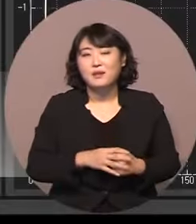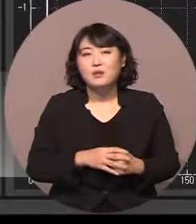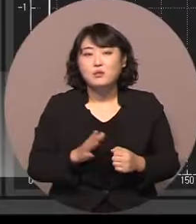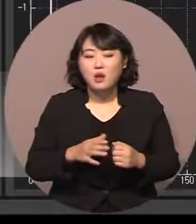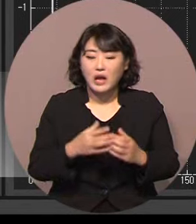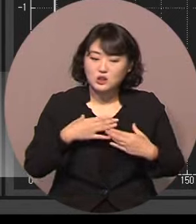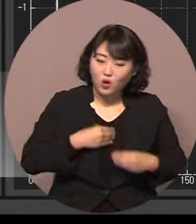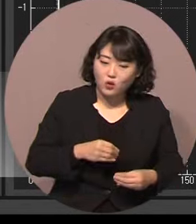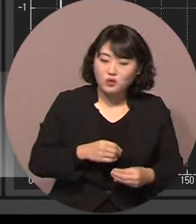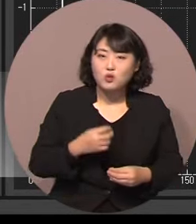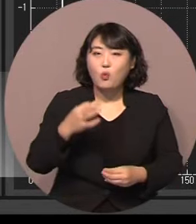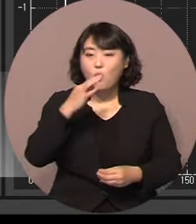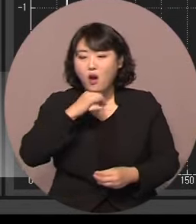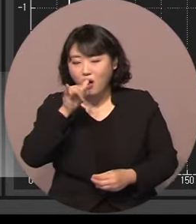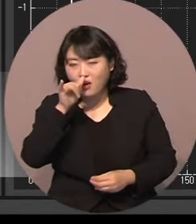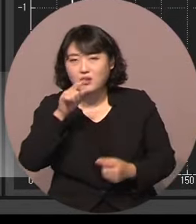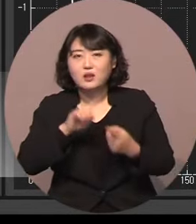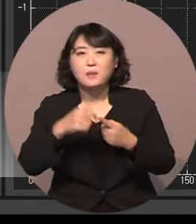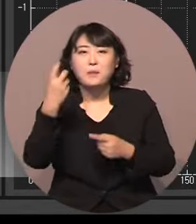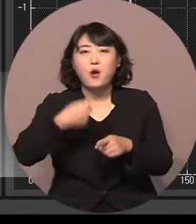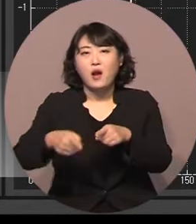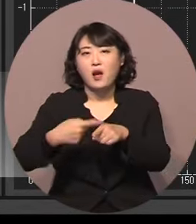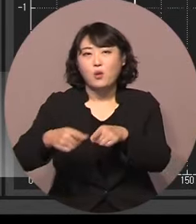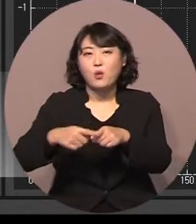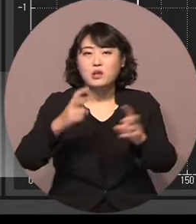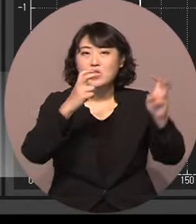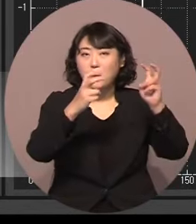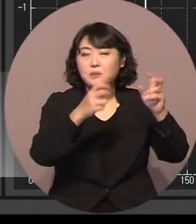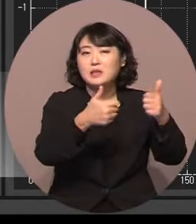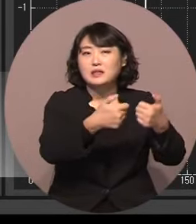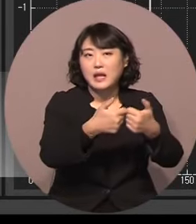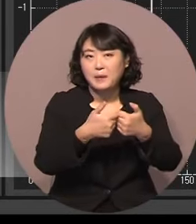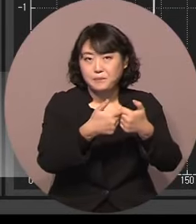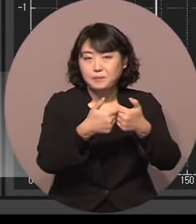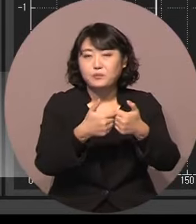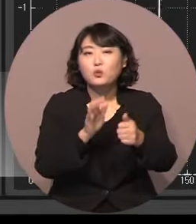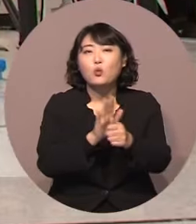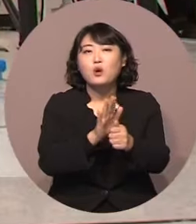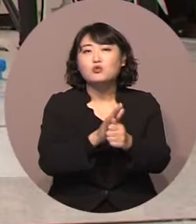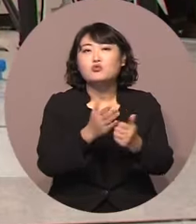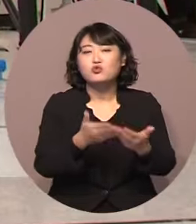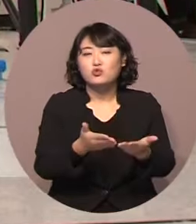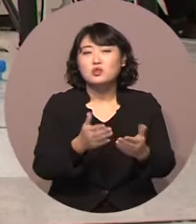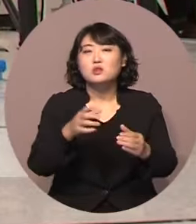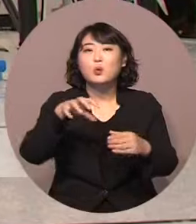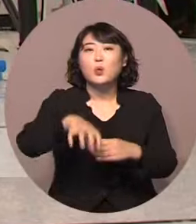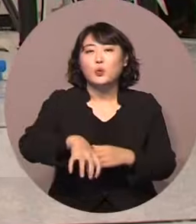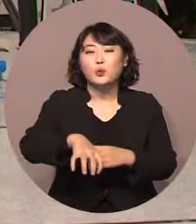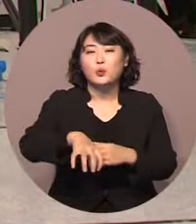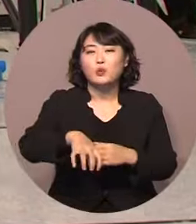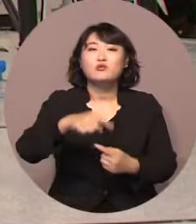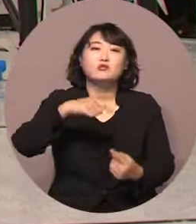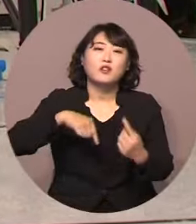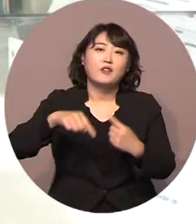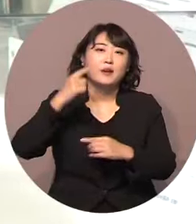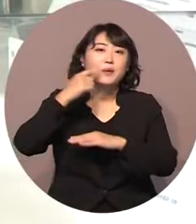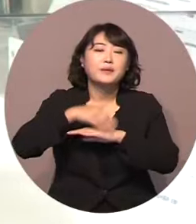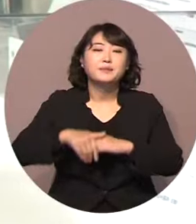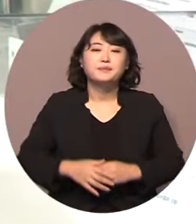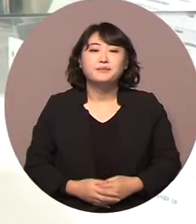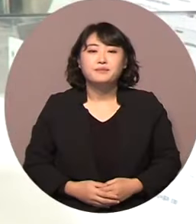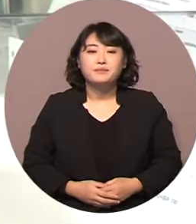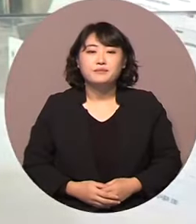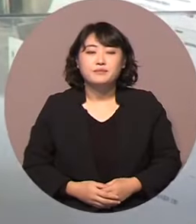비롯해 안정성을 분석하고 기업 상담과 컨설팅을 진행하는 수면 산업의 핵심으로 운영될 예정입니다